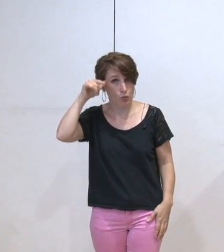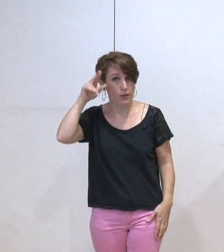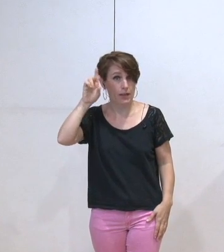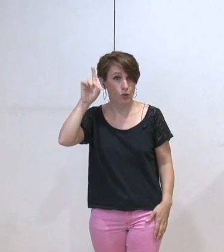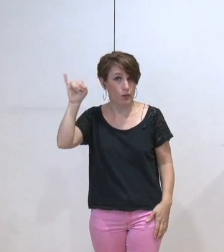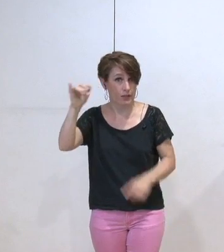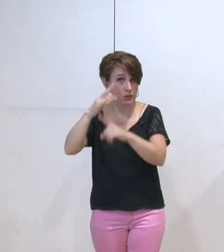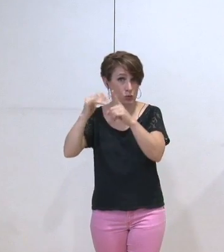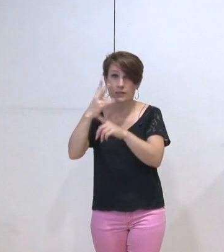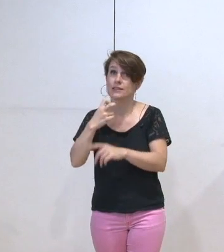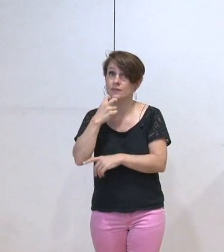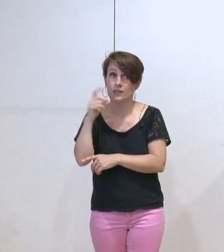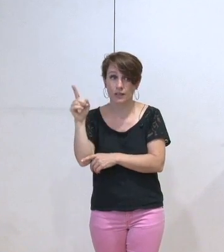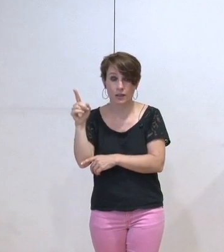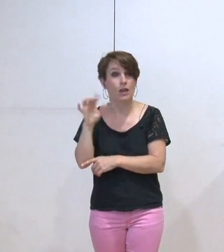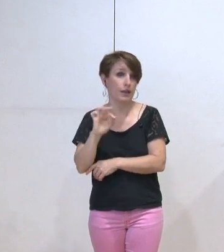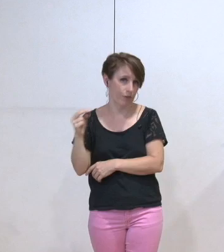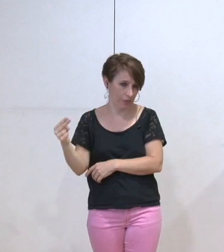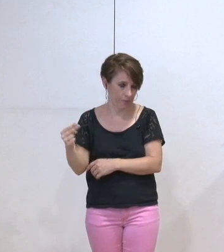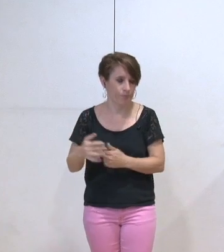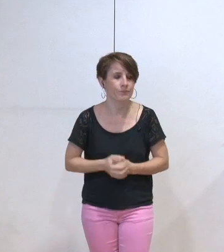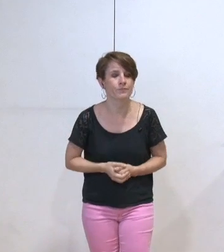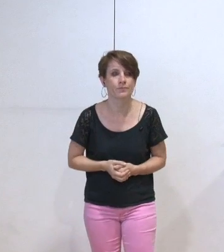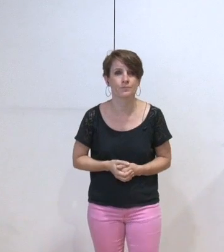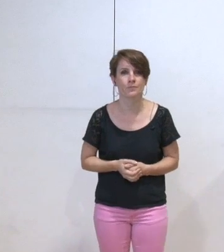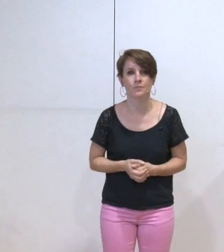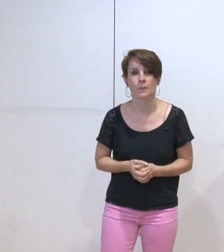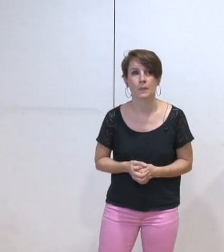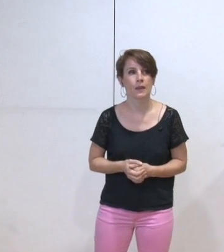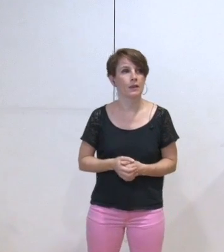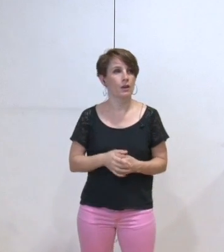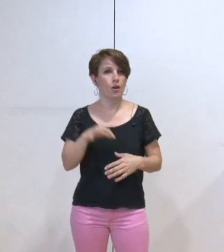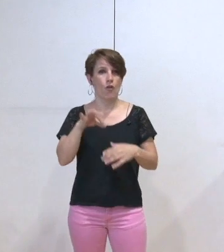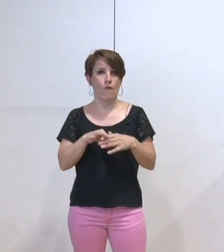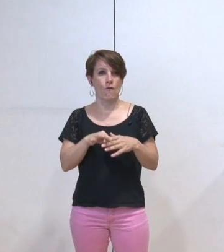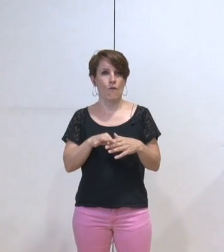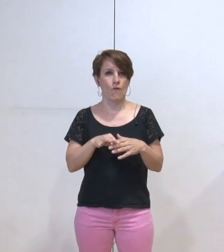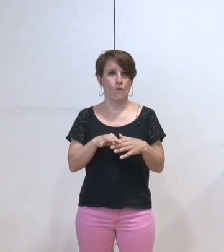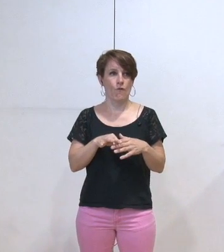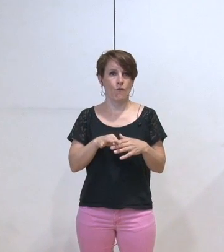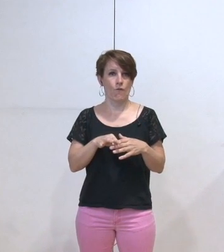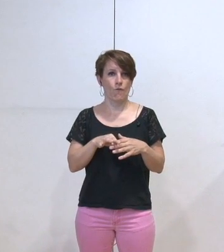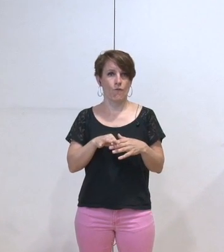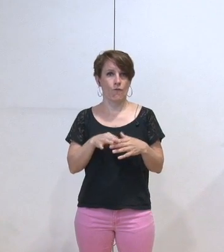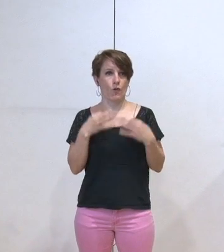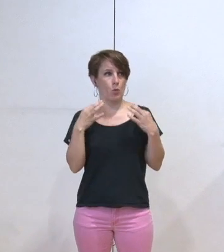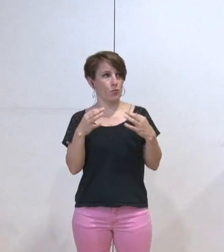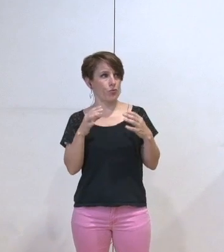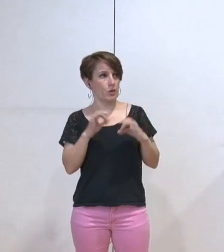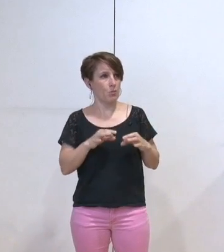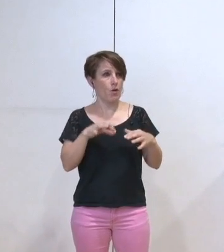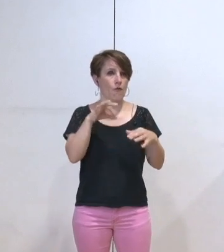société civile et le Front National qui s'abstient qui vote contre qui vote